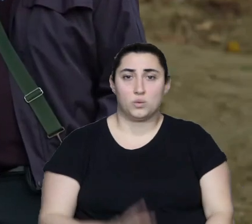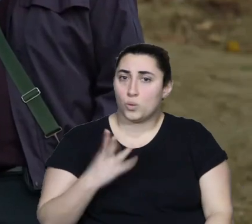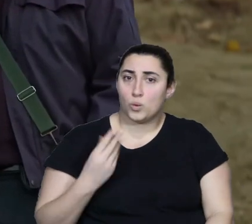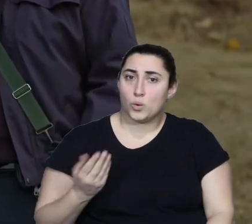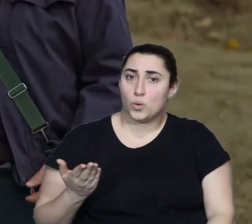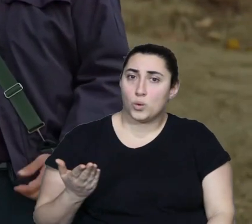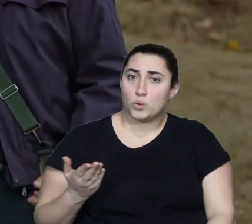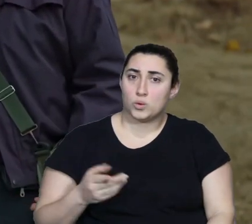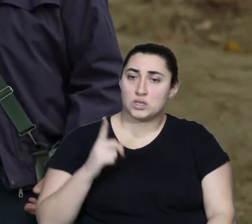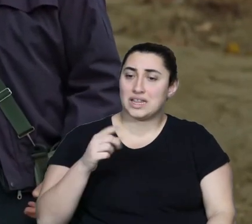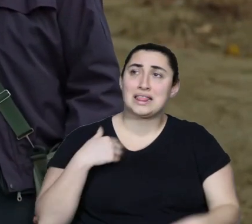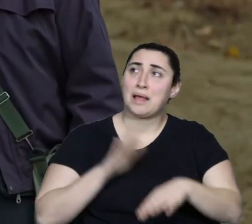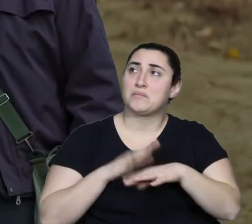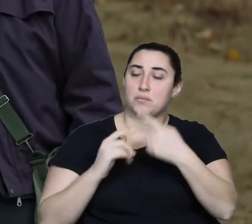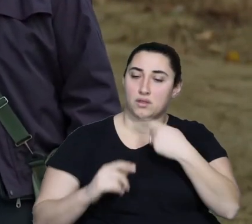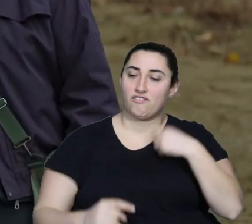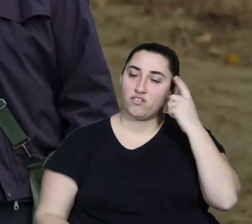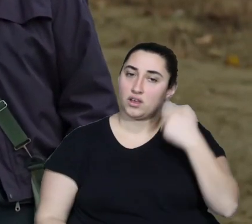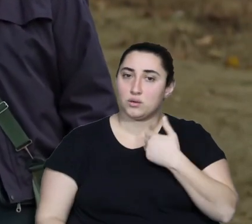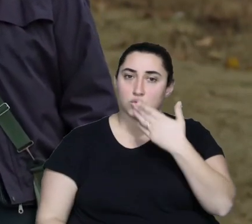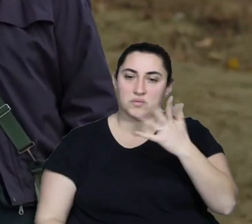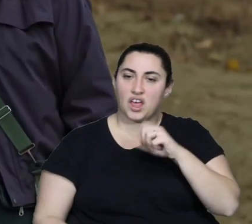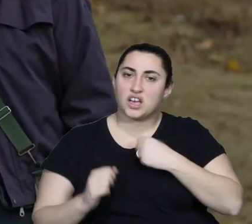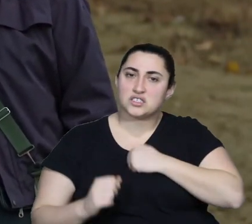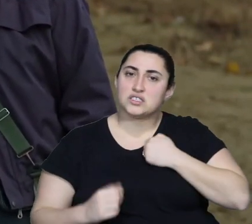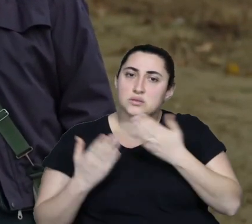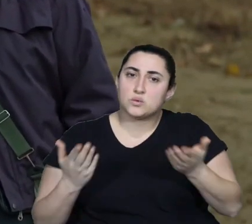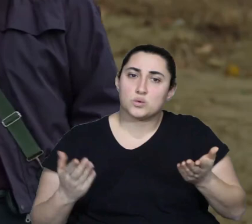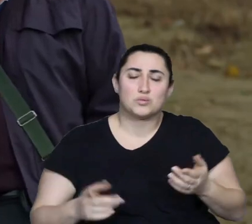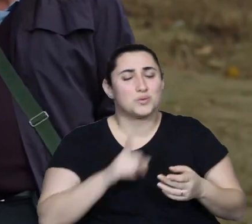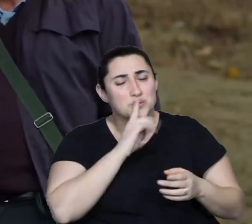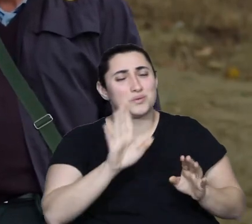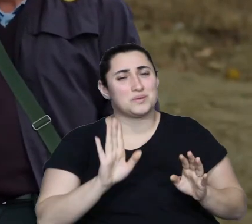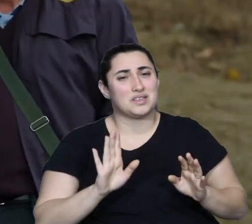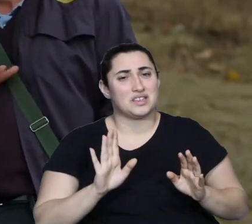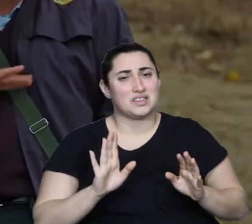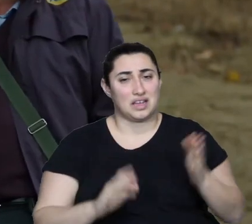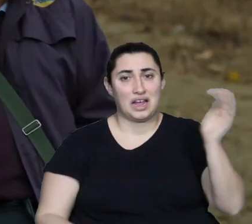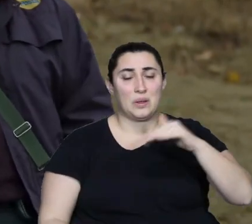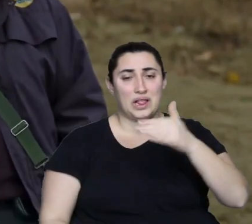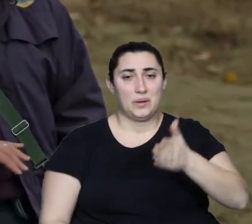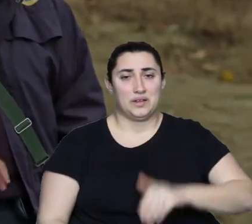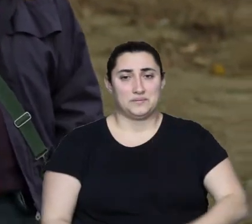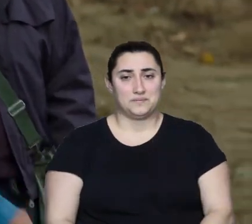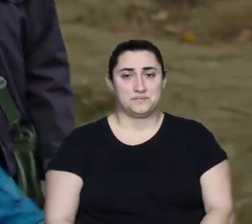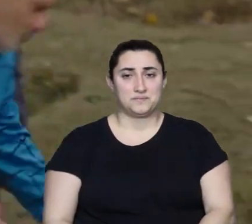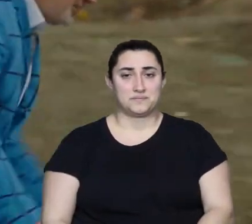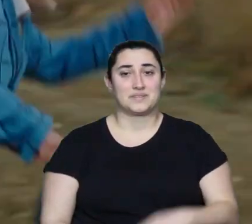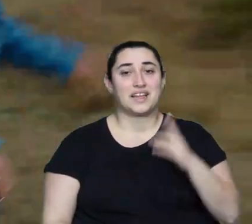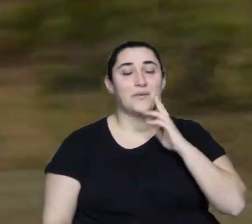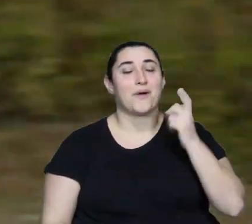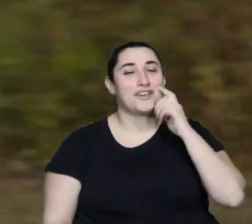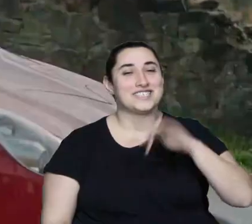oldu ya? Sen dedin ne yapacağız diye, ben de fikrimi söyledim. Niye kızıyorsun şimdi bana? Bir sırada konuşma. Ha, geldi geldi. Efendim